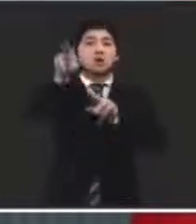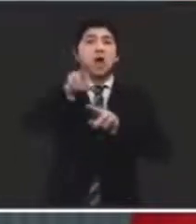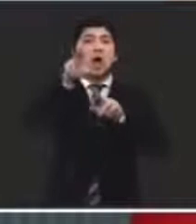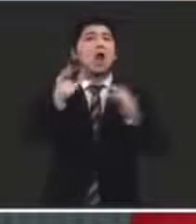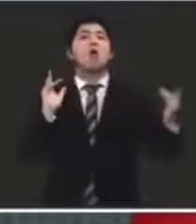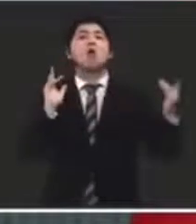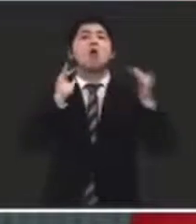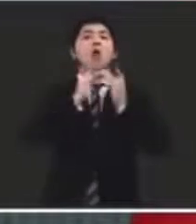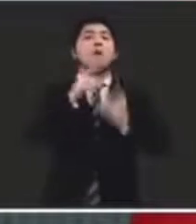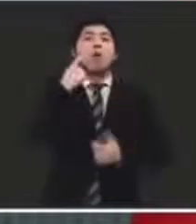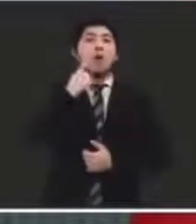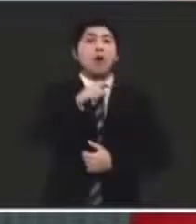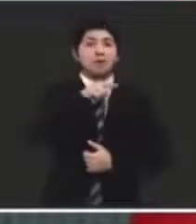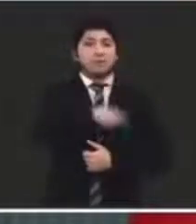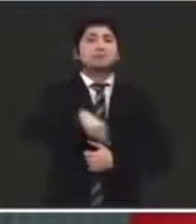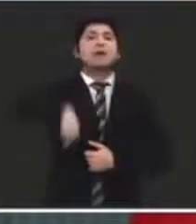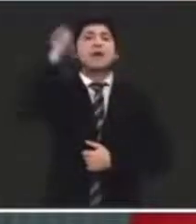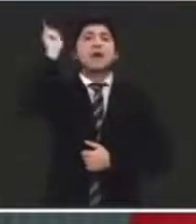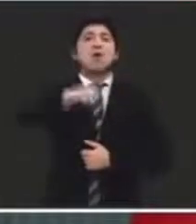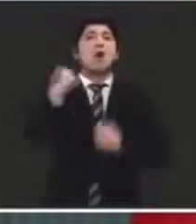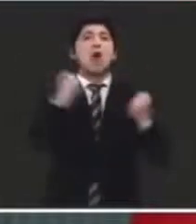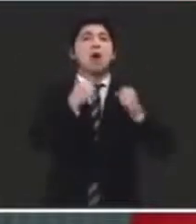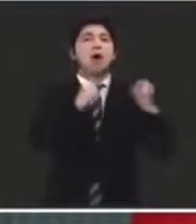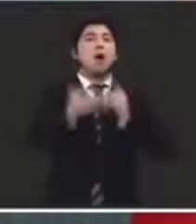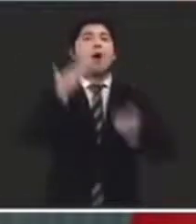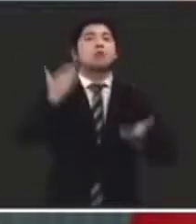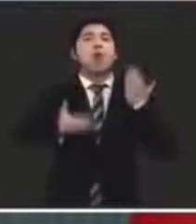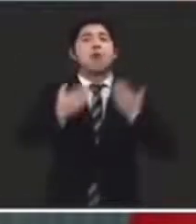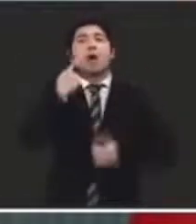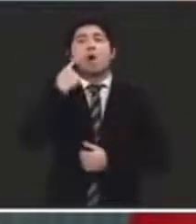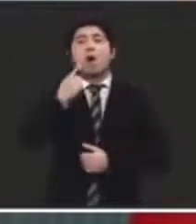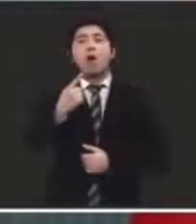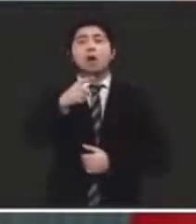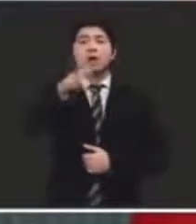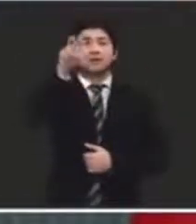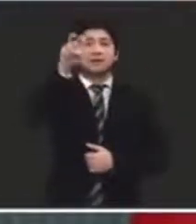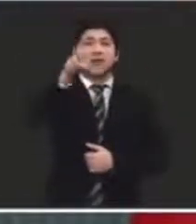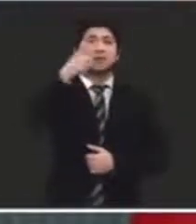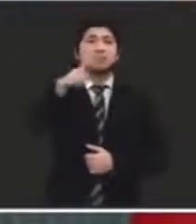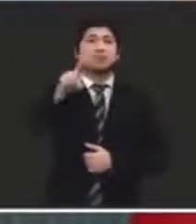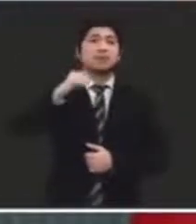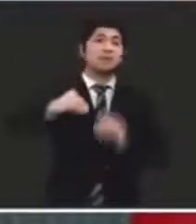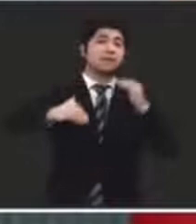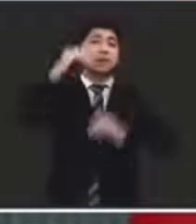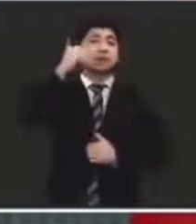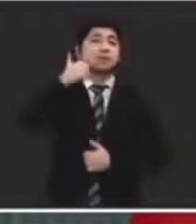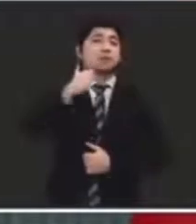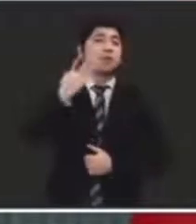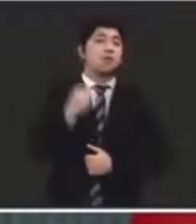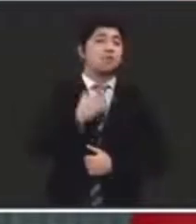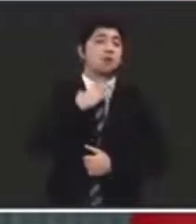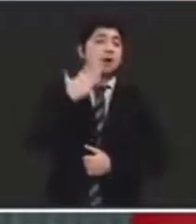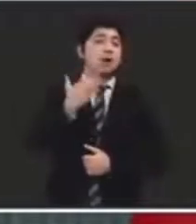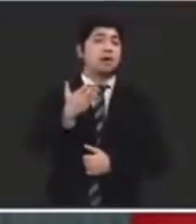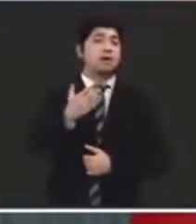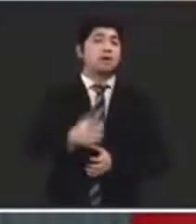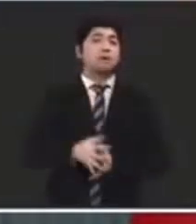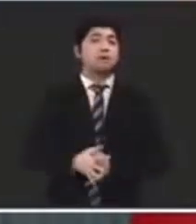köprüsünün günlük araç ortalaması 8 binin üzerine çıktı